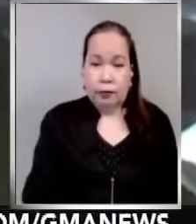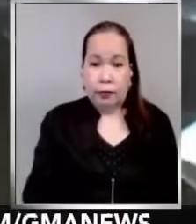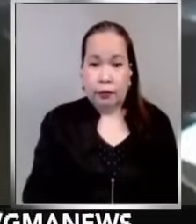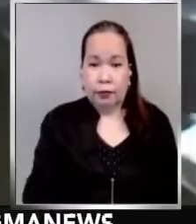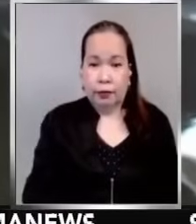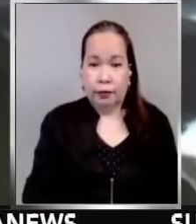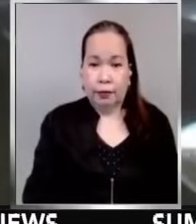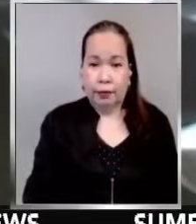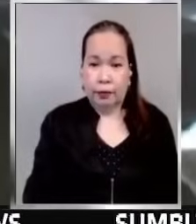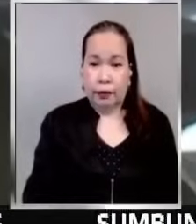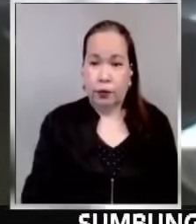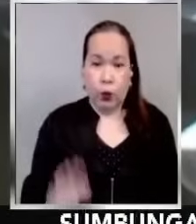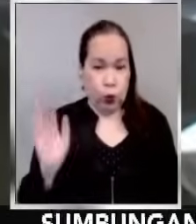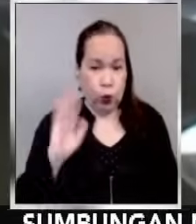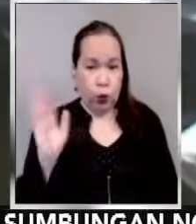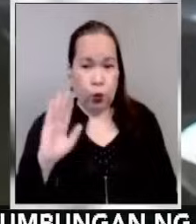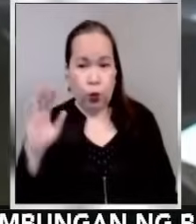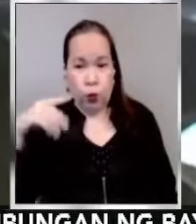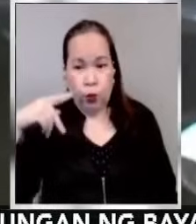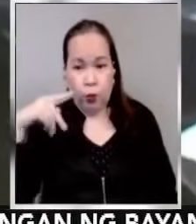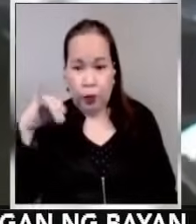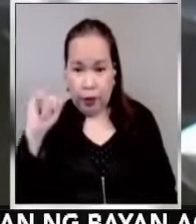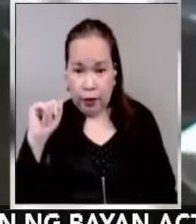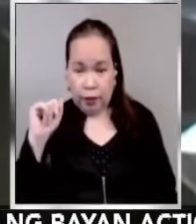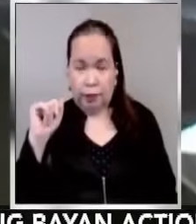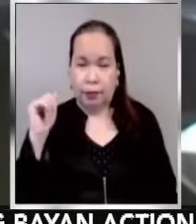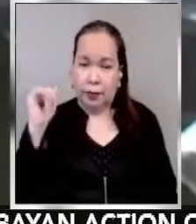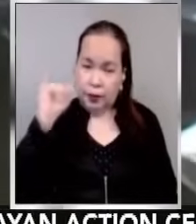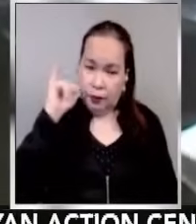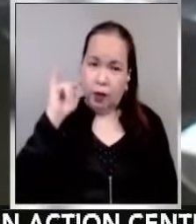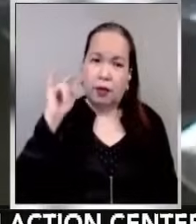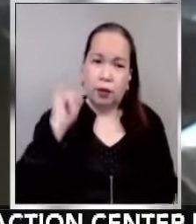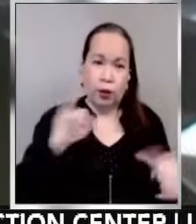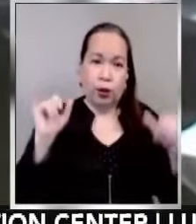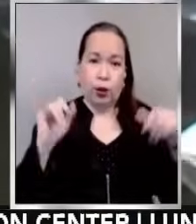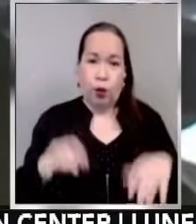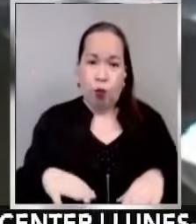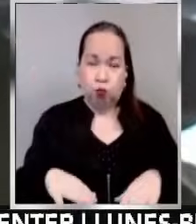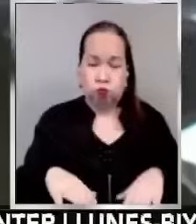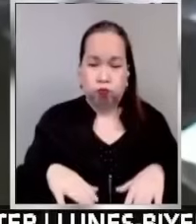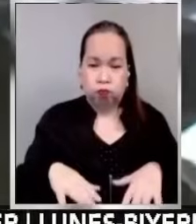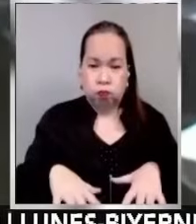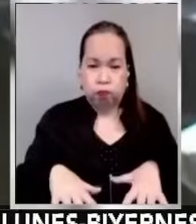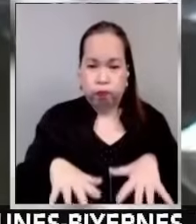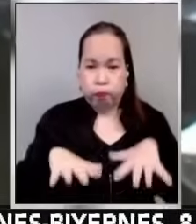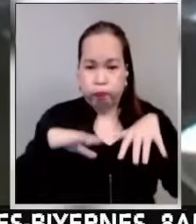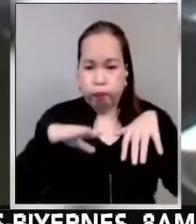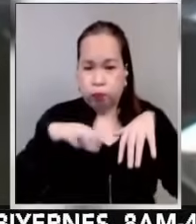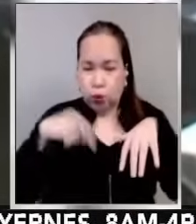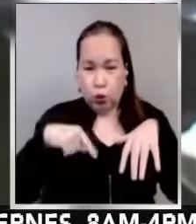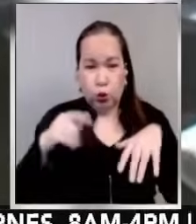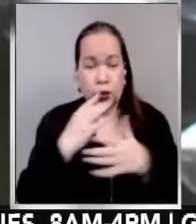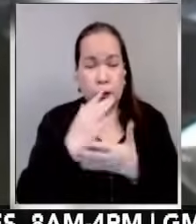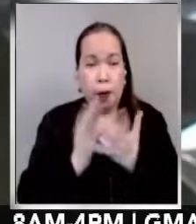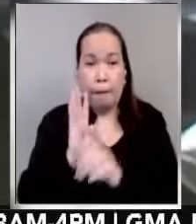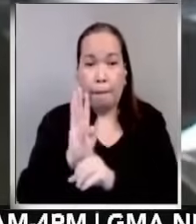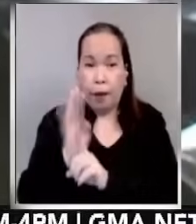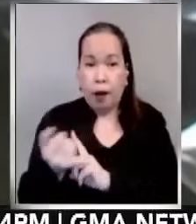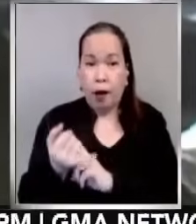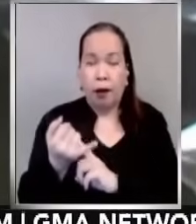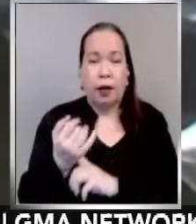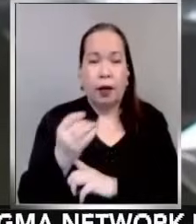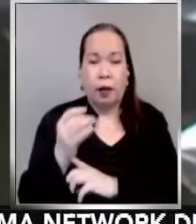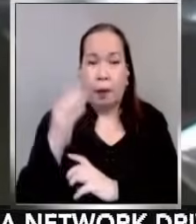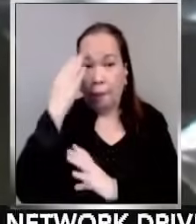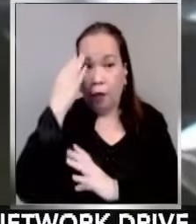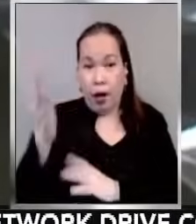Pia, Ivan, nananatiling lubog sa baha ang ilang barangay dito nga sa Kalumpit, Bulacan dahil sa patuloy na pag-uulan na sinabayan pa ng